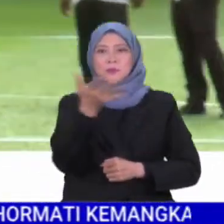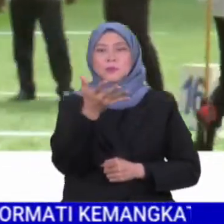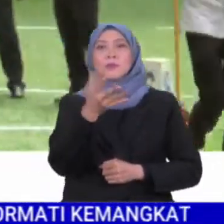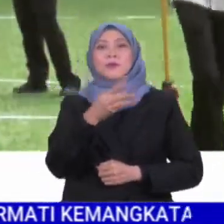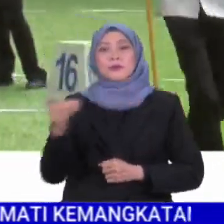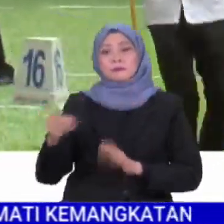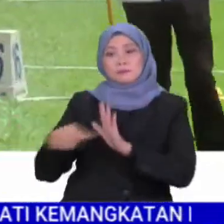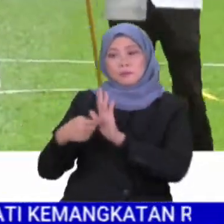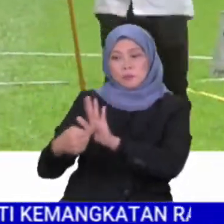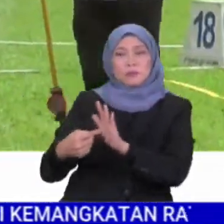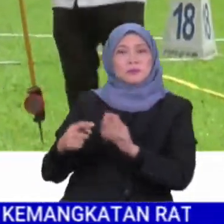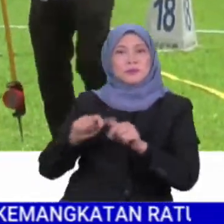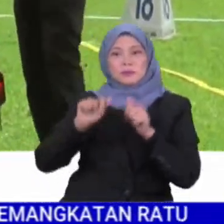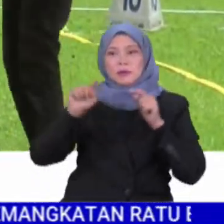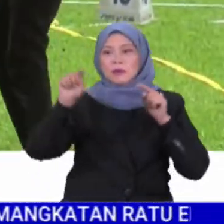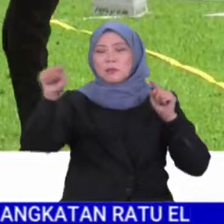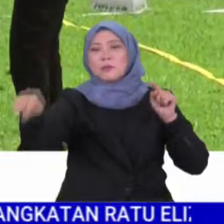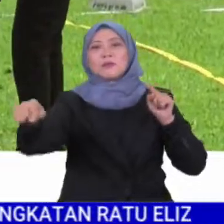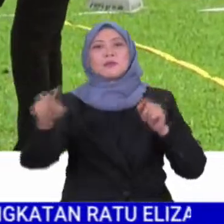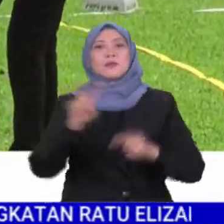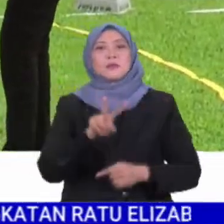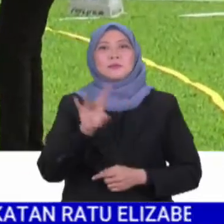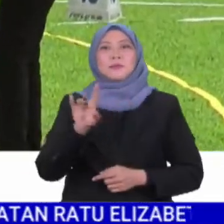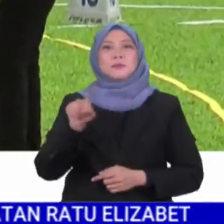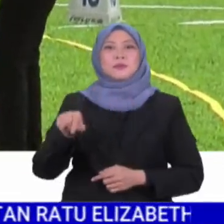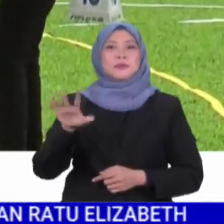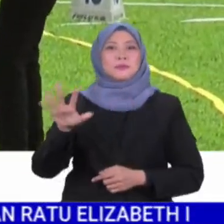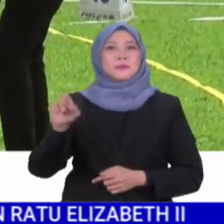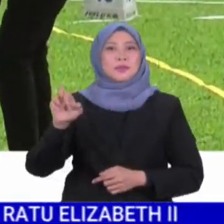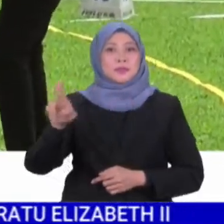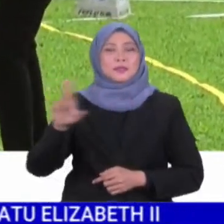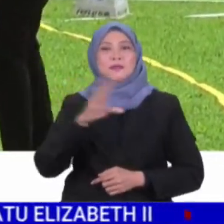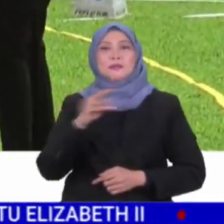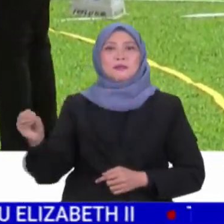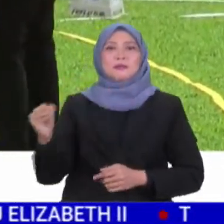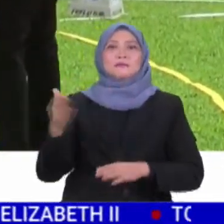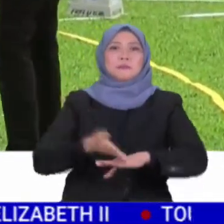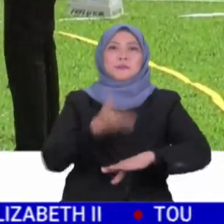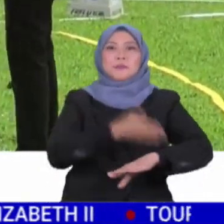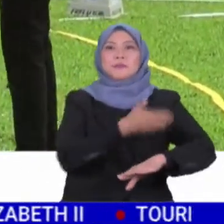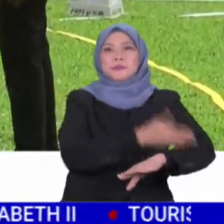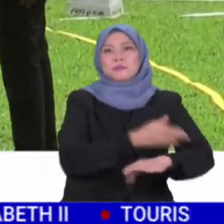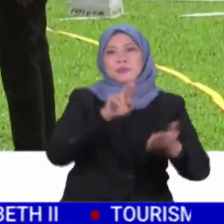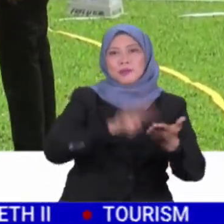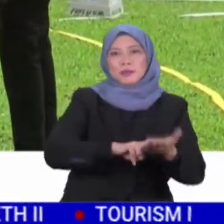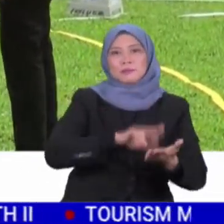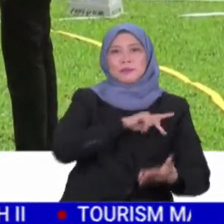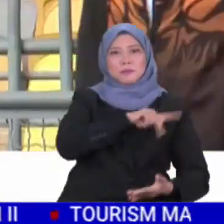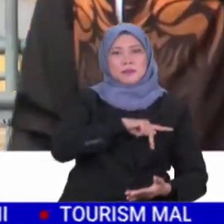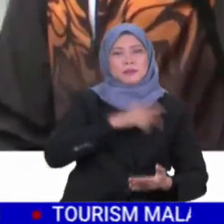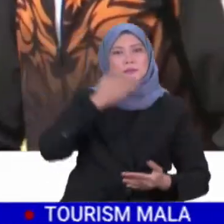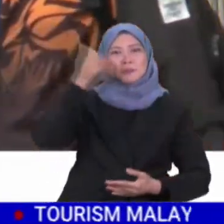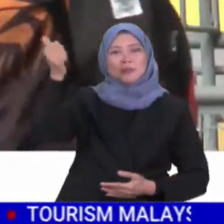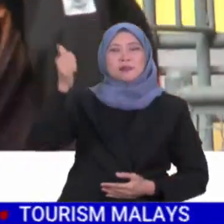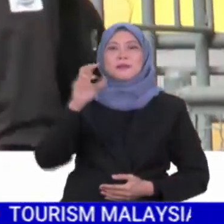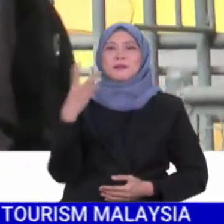Jonah melakukan lontaran sejauh 16.85 meter sekaligus memperbaiki catatan peribadinya